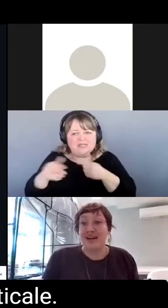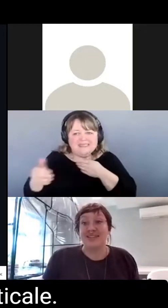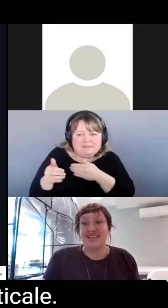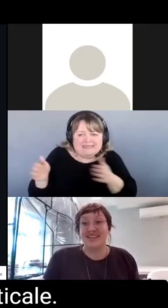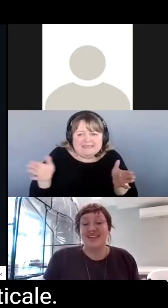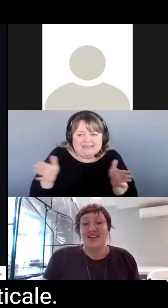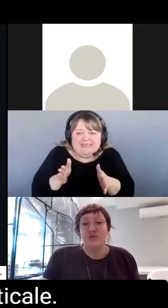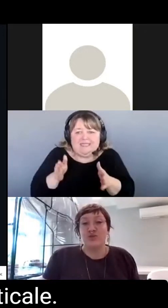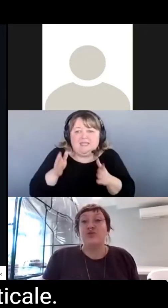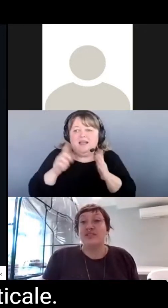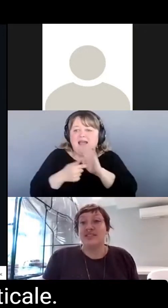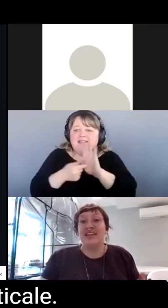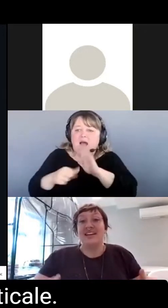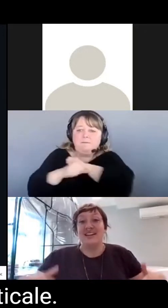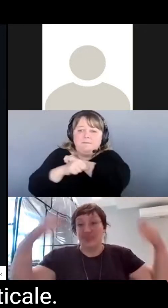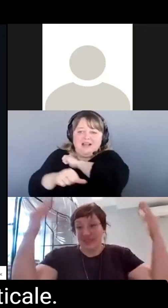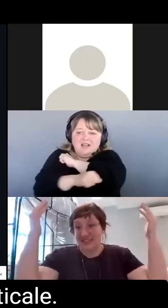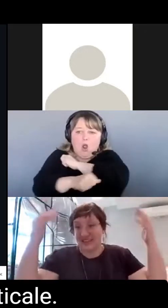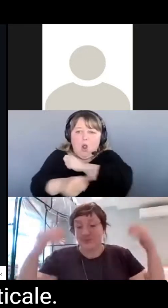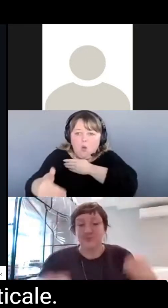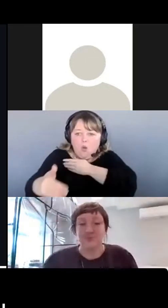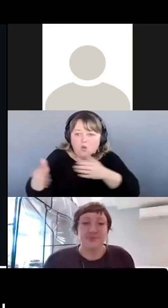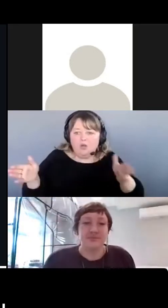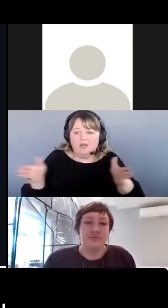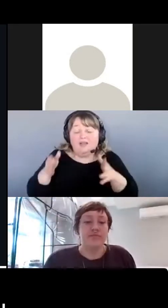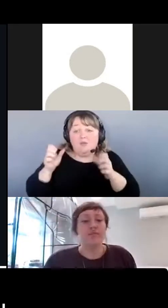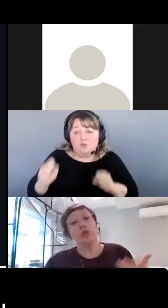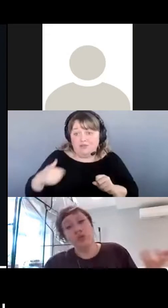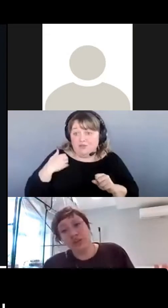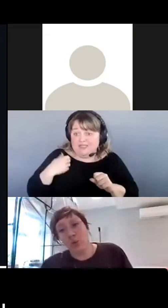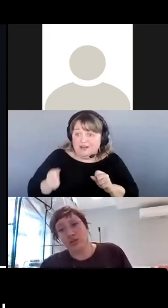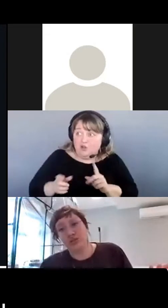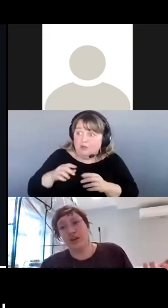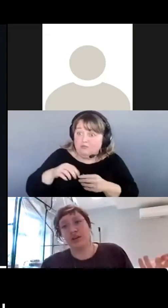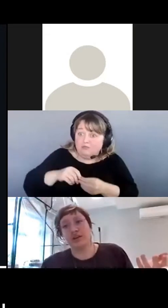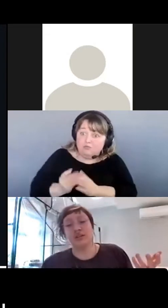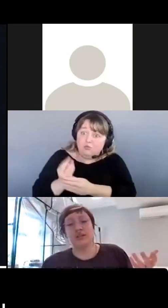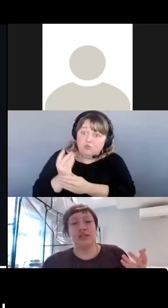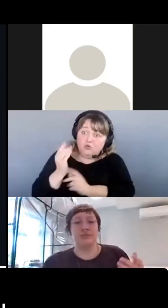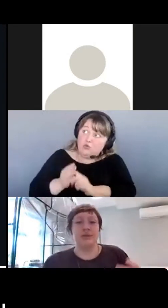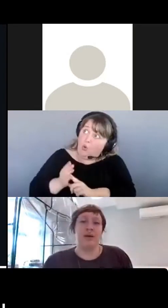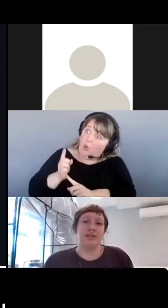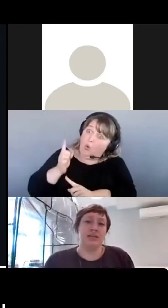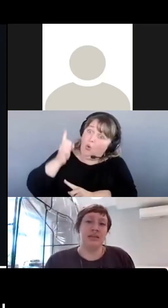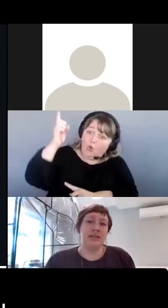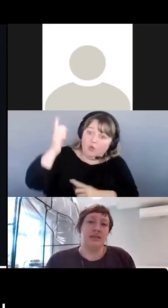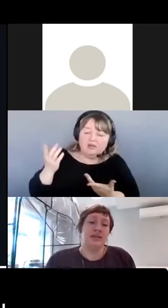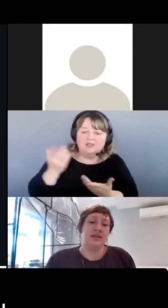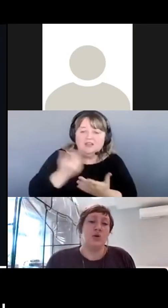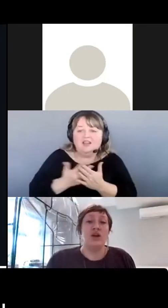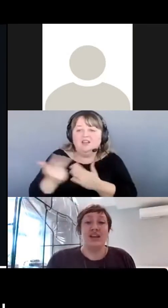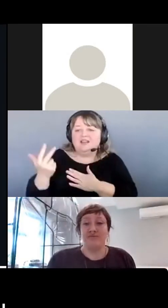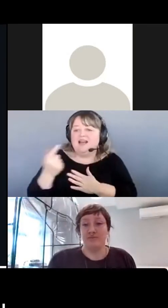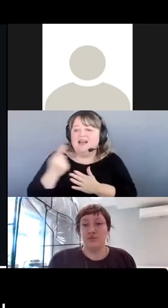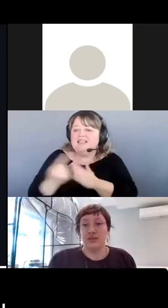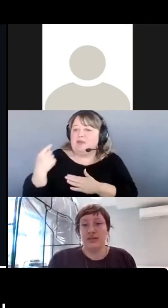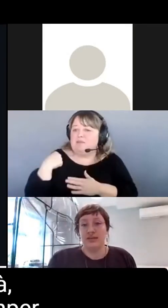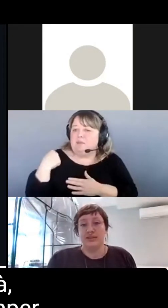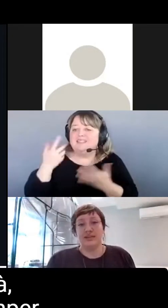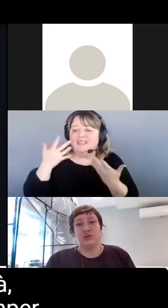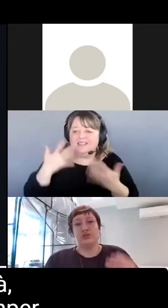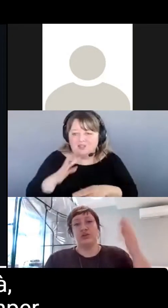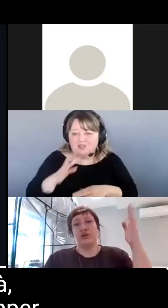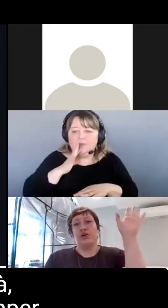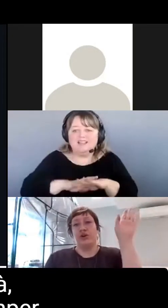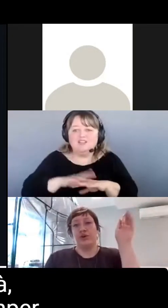peut être pratique d'utiliser la verticale. Donc, les 3 sœurs, la semaine passée, on l'avait vu.